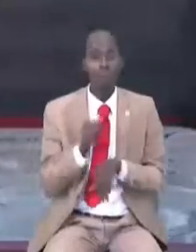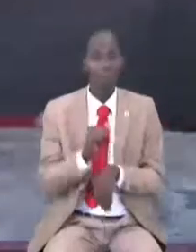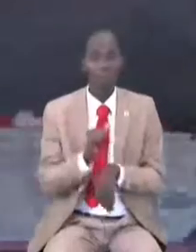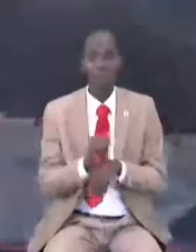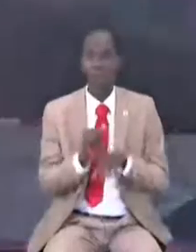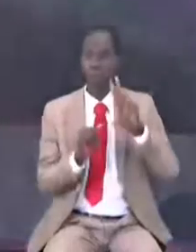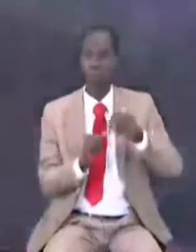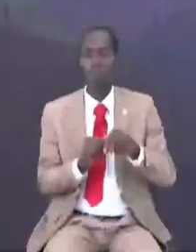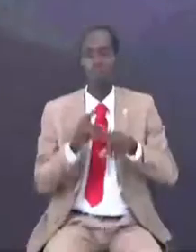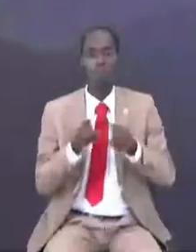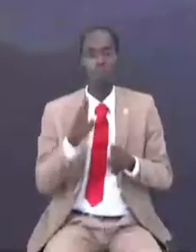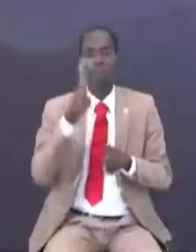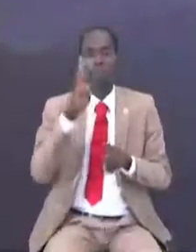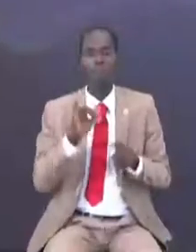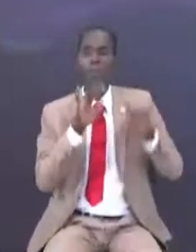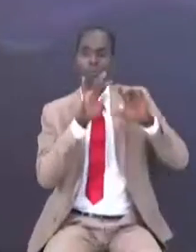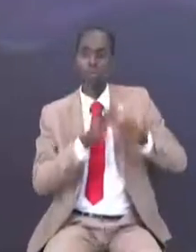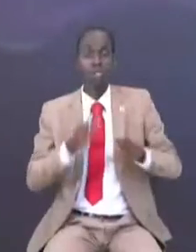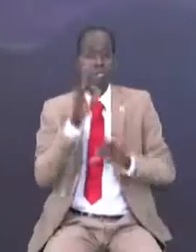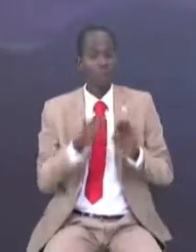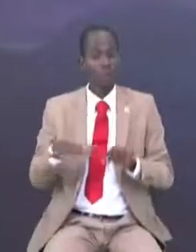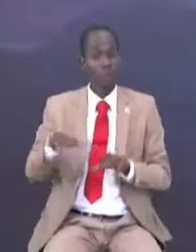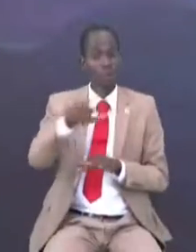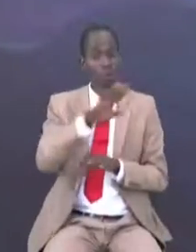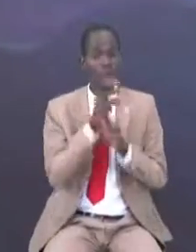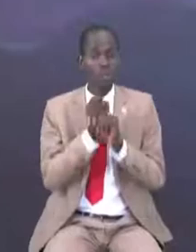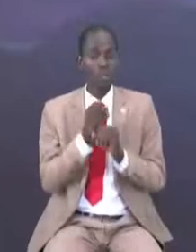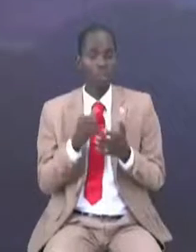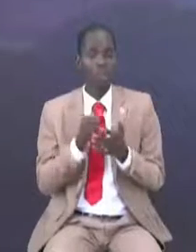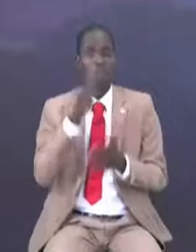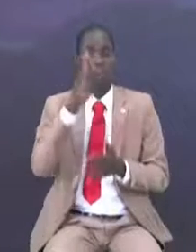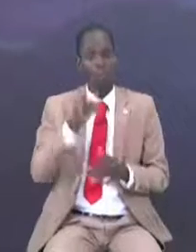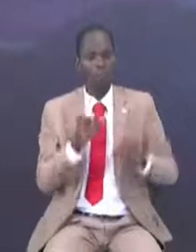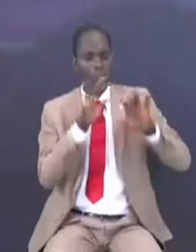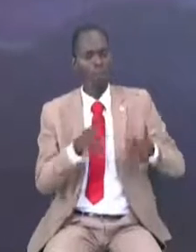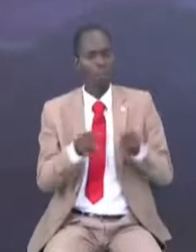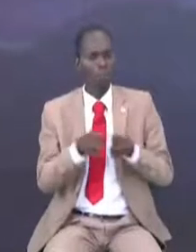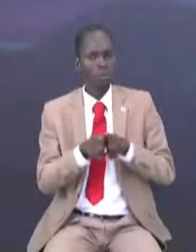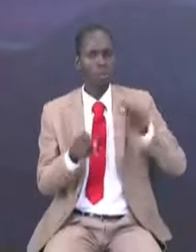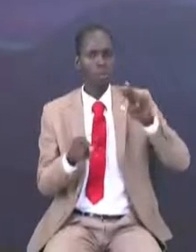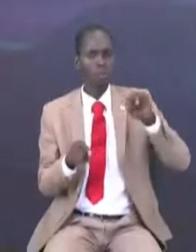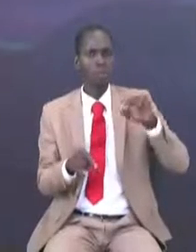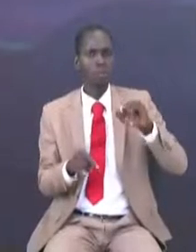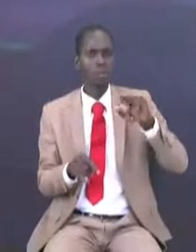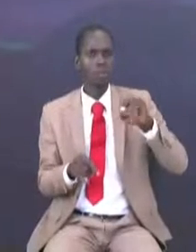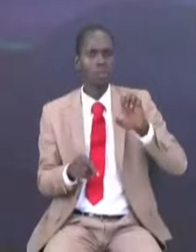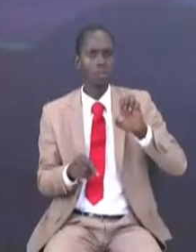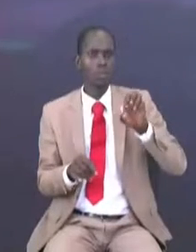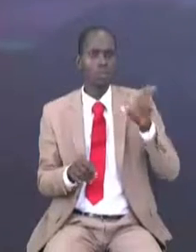peut l'obtenir par la miséricorde de Dieu. Cette miséricorde de Dieu est la source de notre salut.